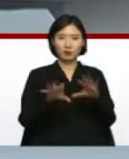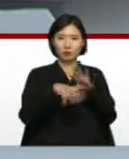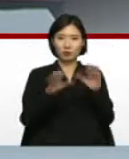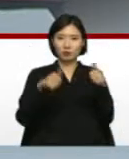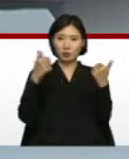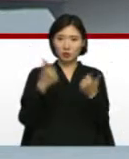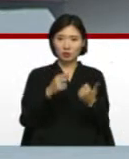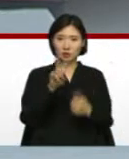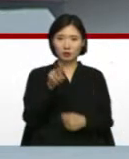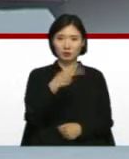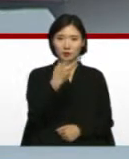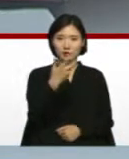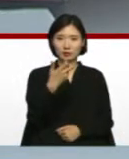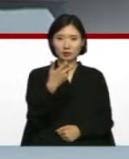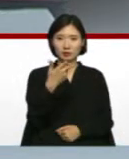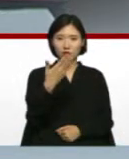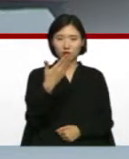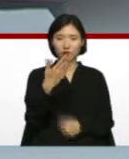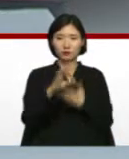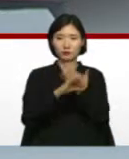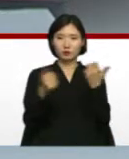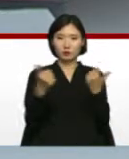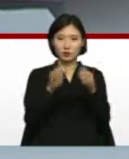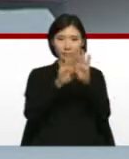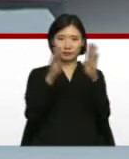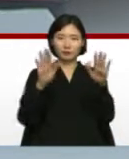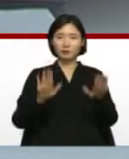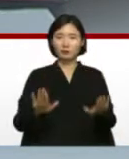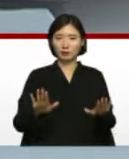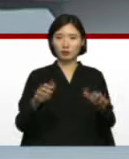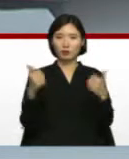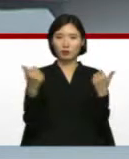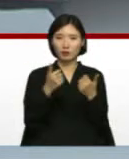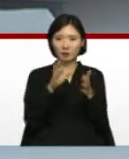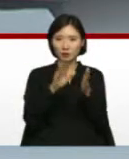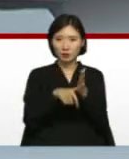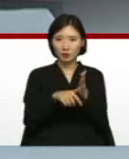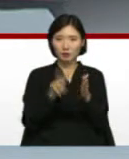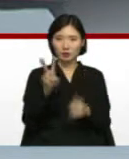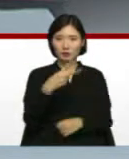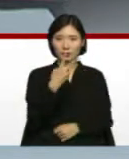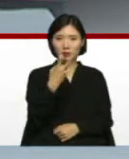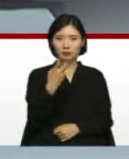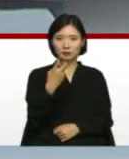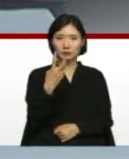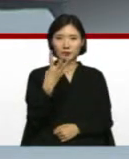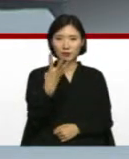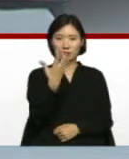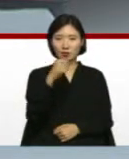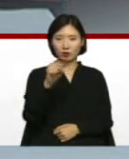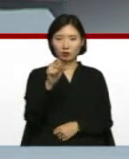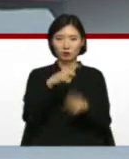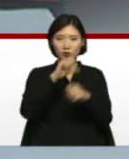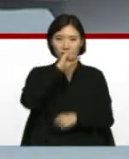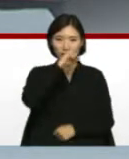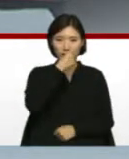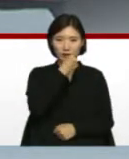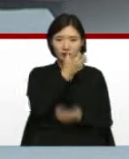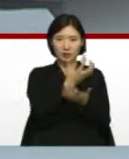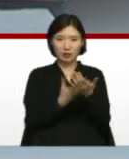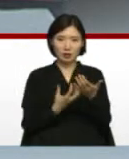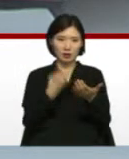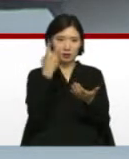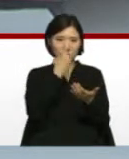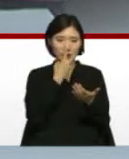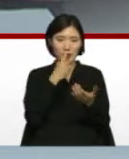종로구의회가 제279회 임시회를 열었습니다. 이번 임시회에서는 224억 원 규모의 추가경정 예산안 심사